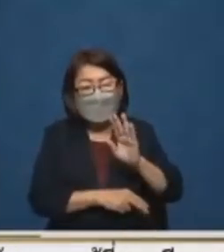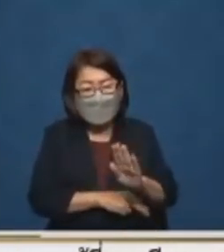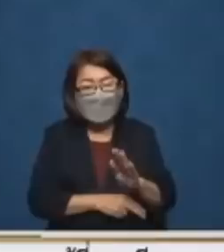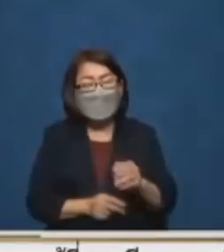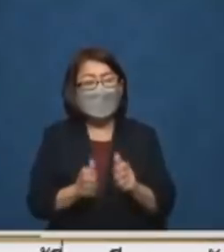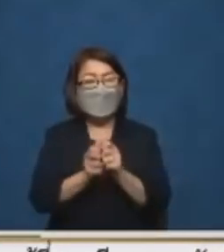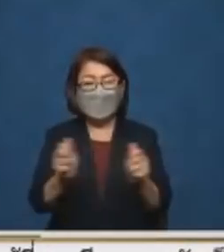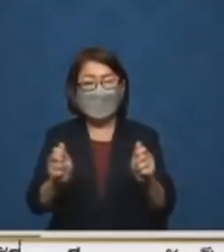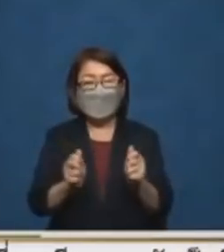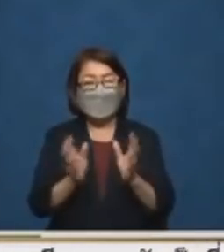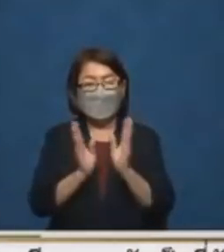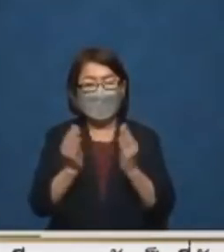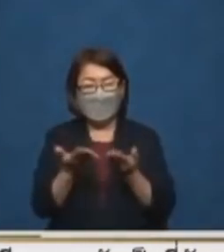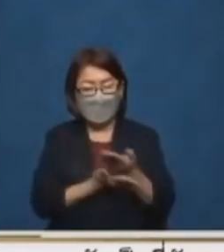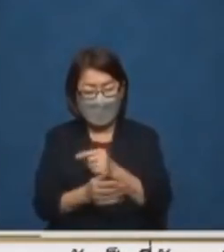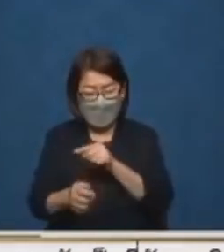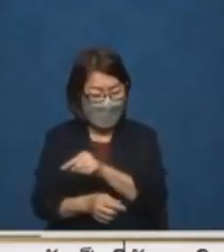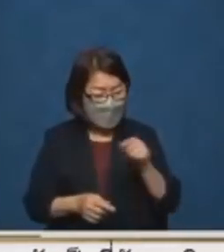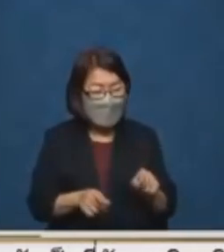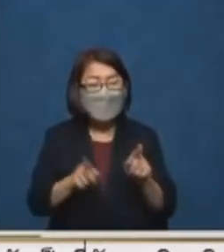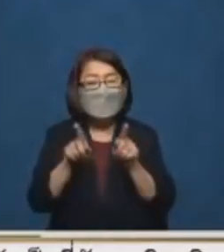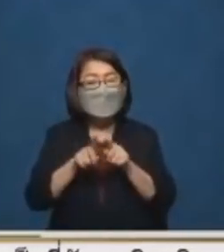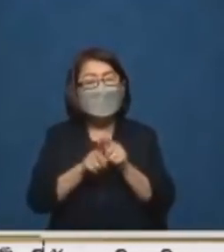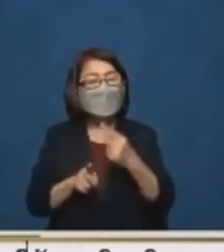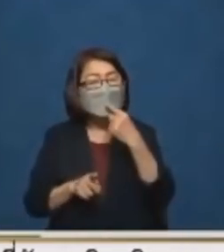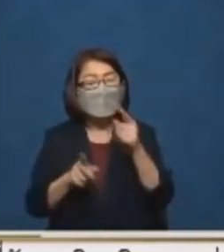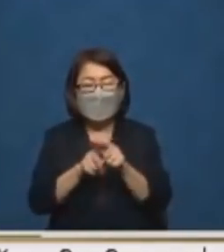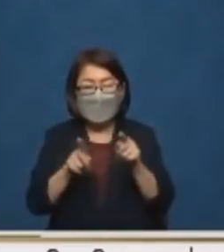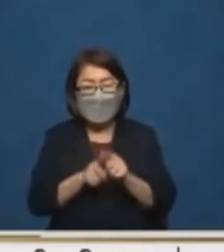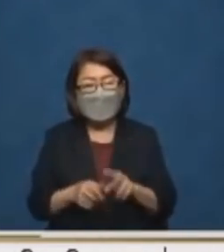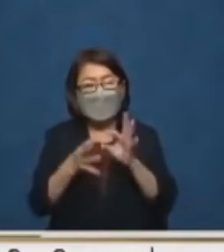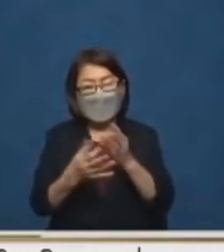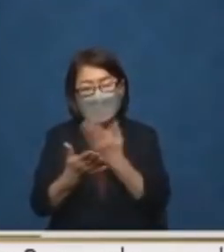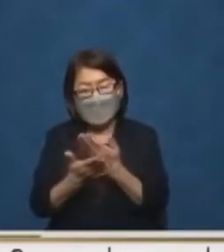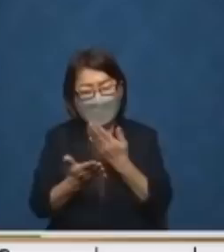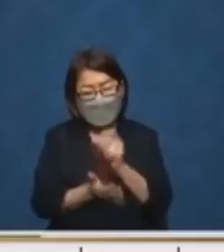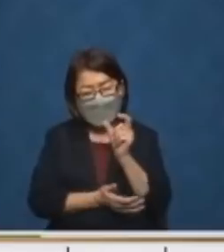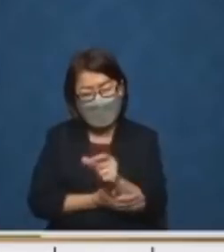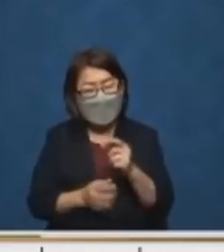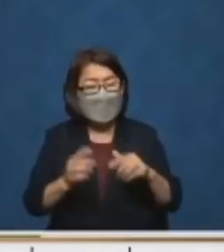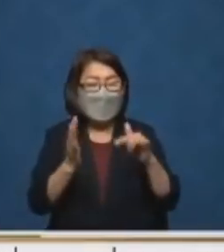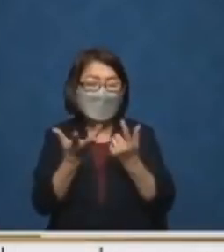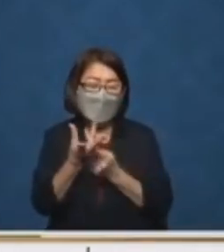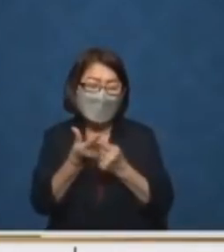กในเรื่องของราคาเรื่องของจำนววักซีน